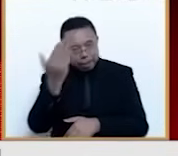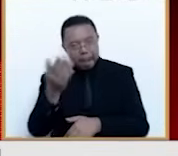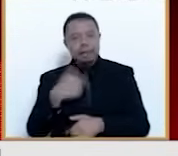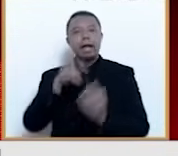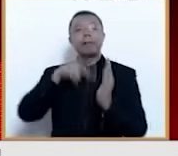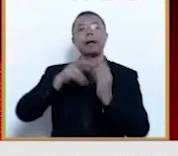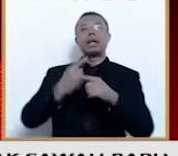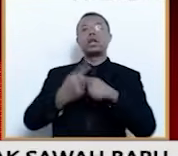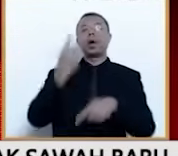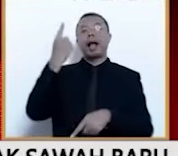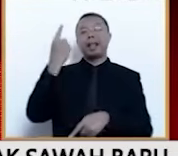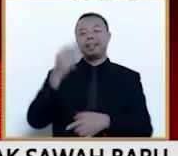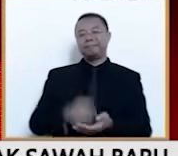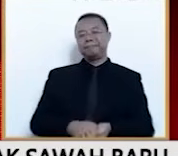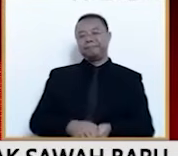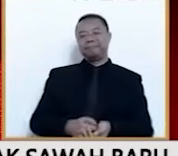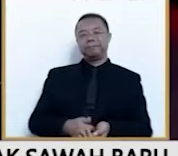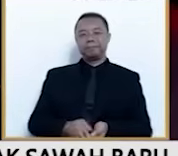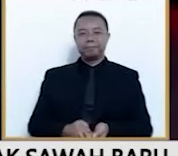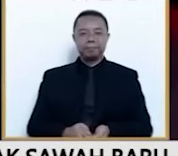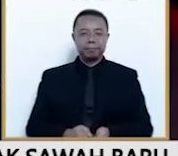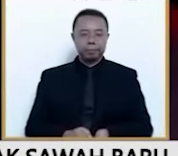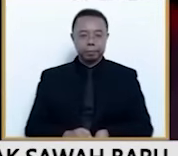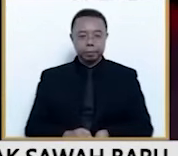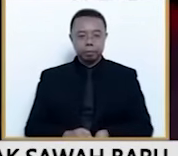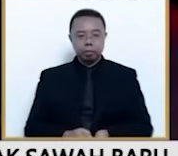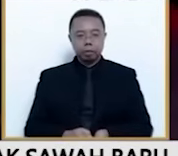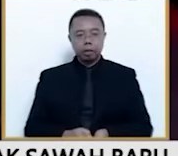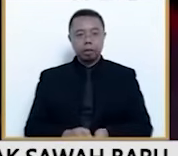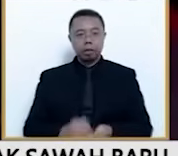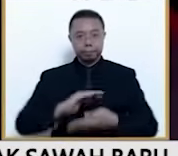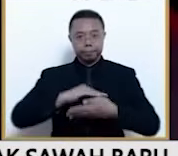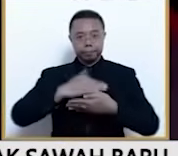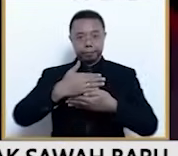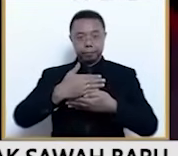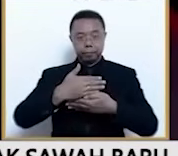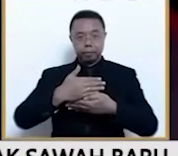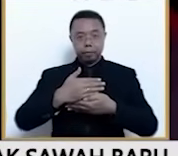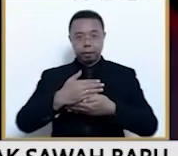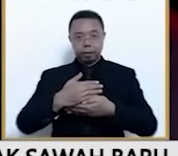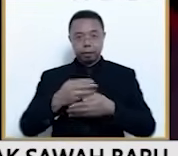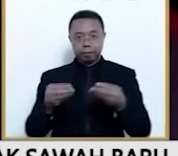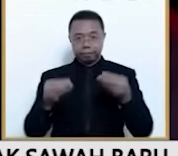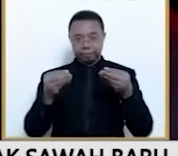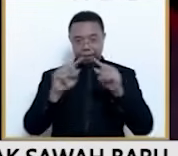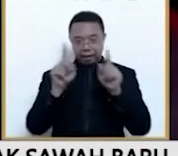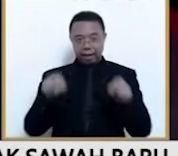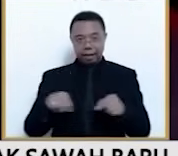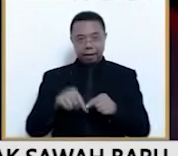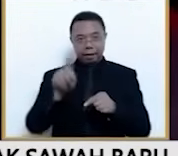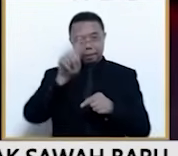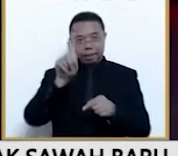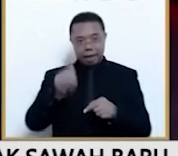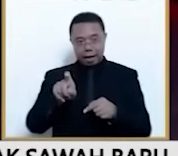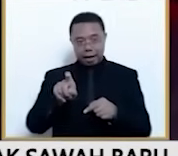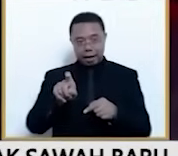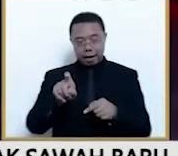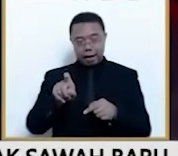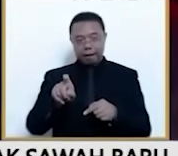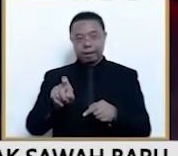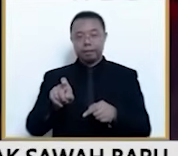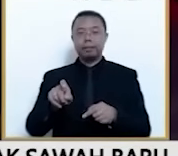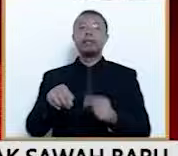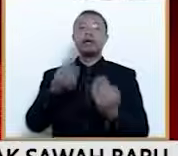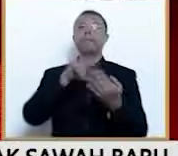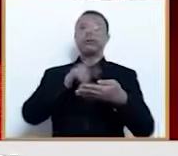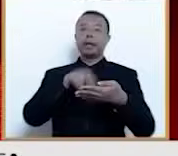akan membacakan satu kali saja. Saya buka pertanyaannya dan saya